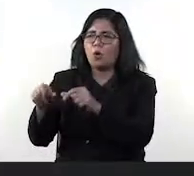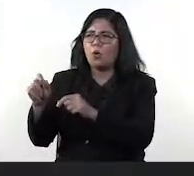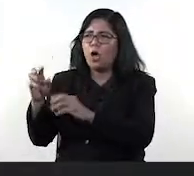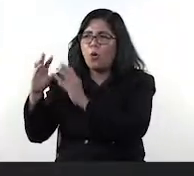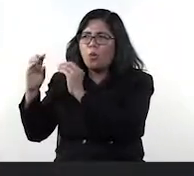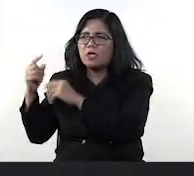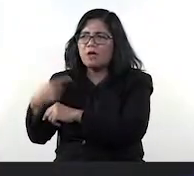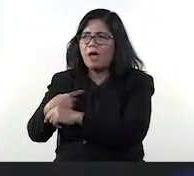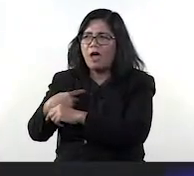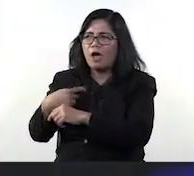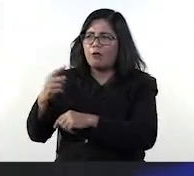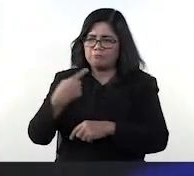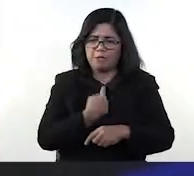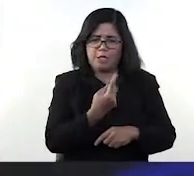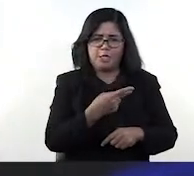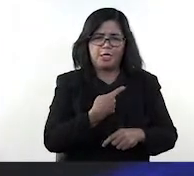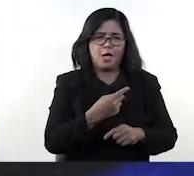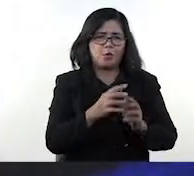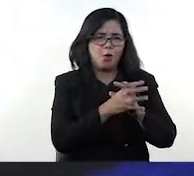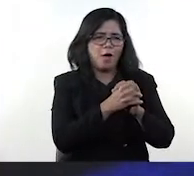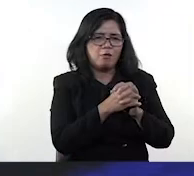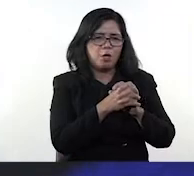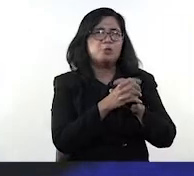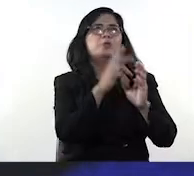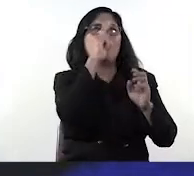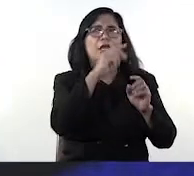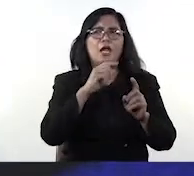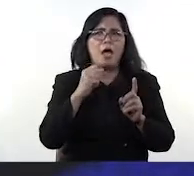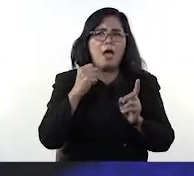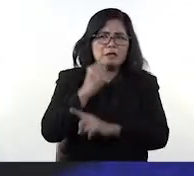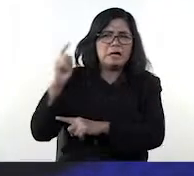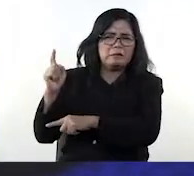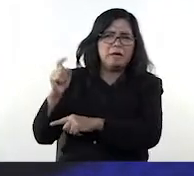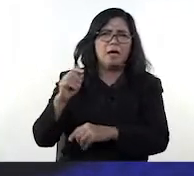ada begitu Hai Feby Lorita belum daging